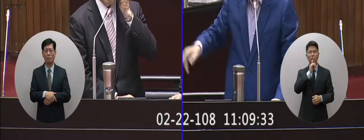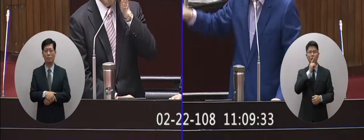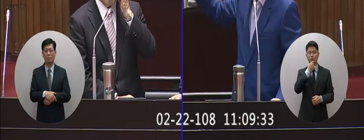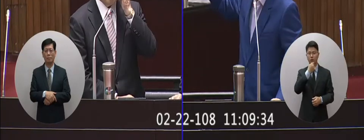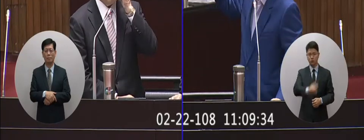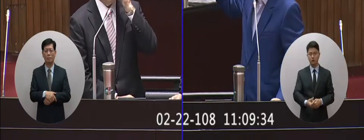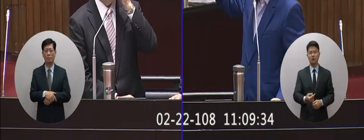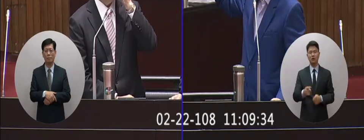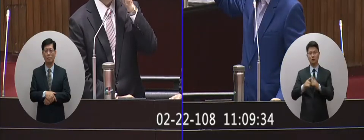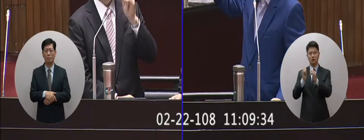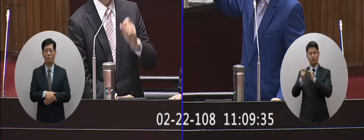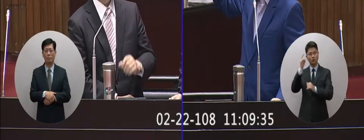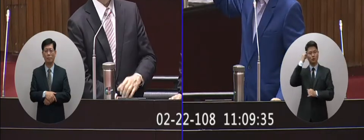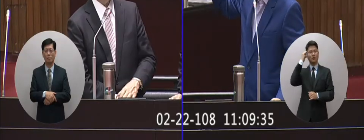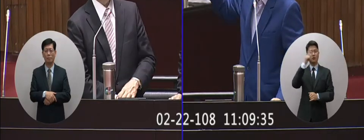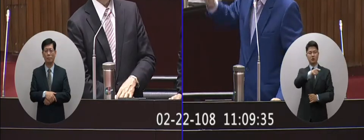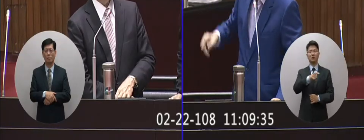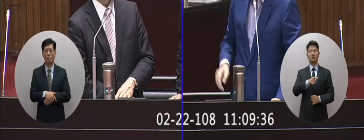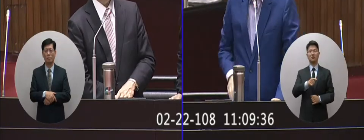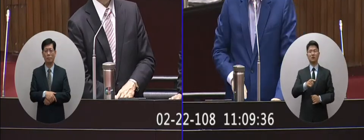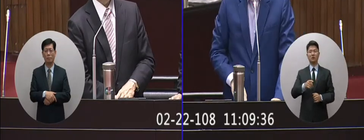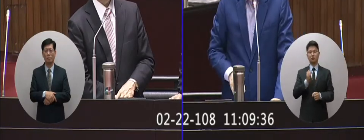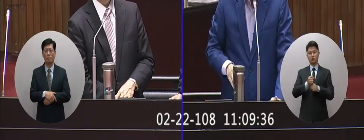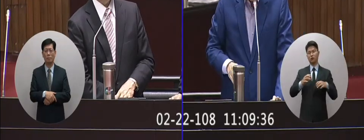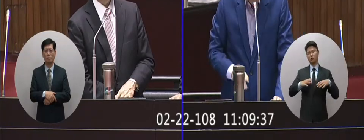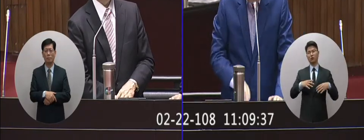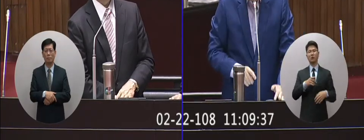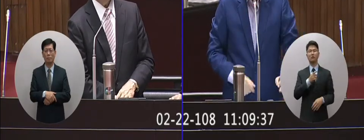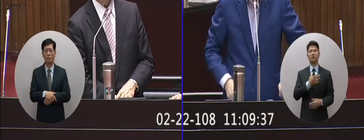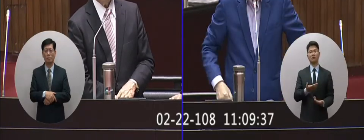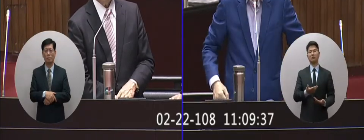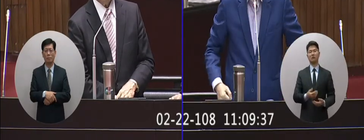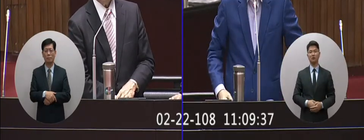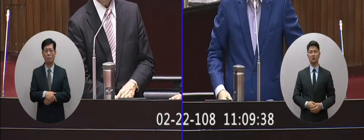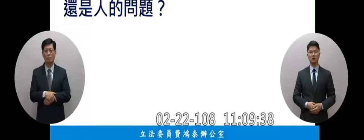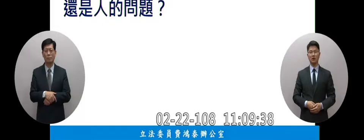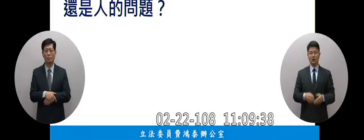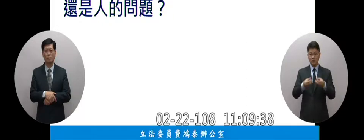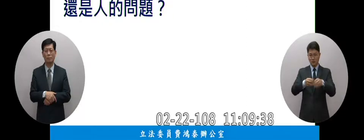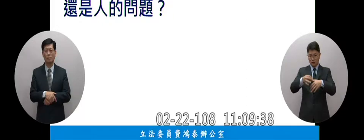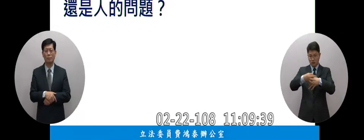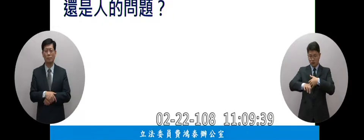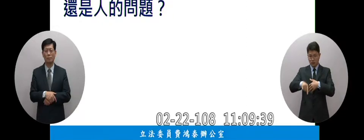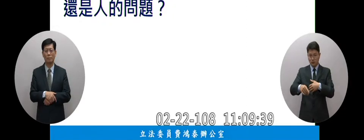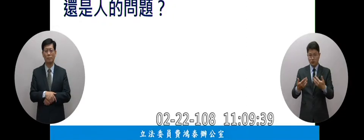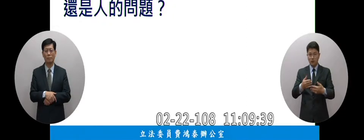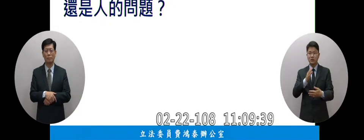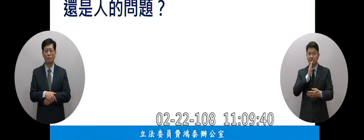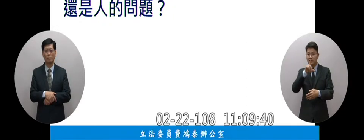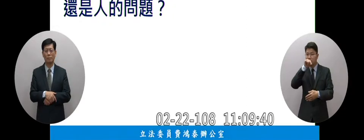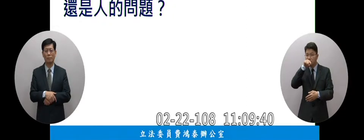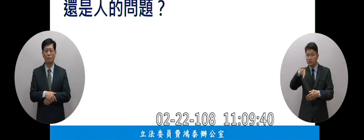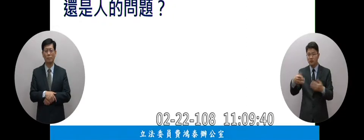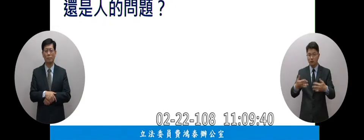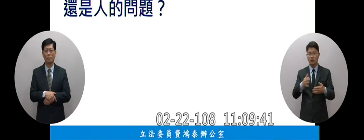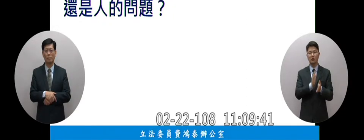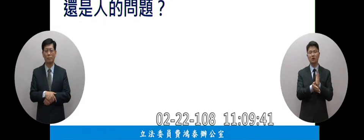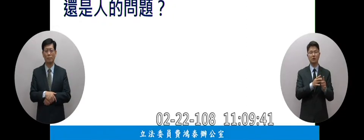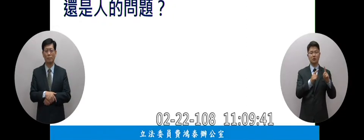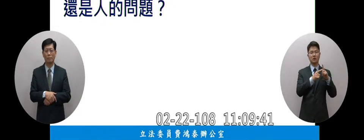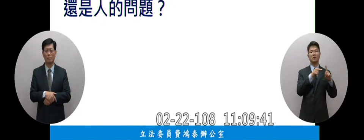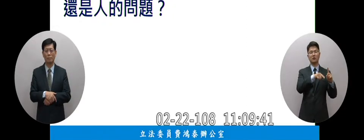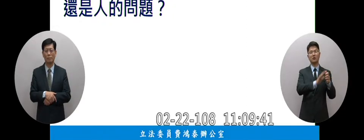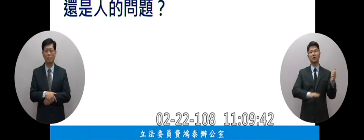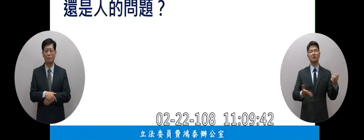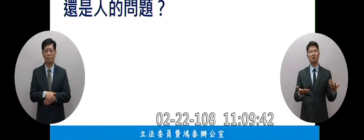官了，缺蛋了，人家在问到底是鸡的问题还是人的问题，院长，我个人觉得